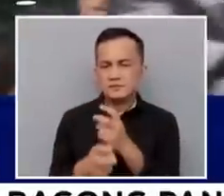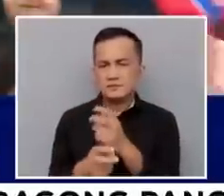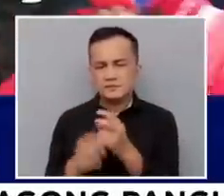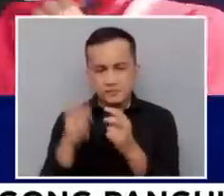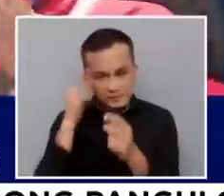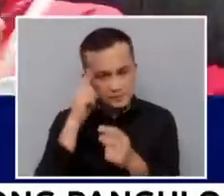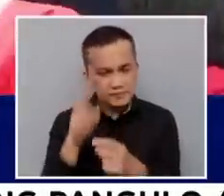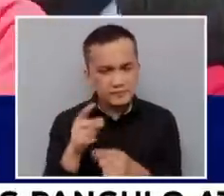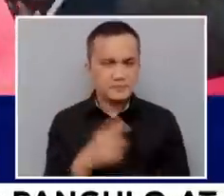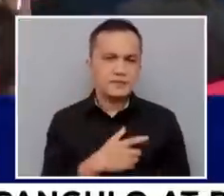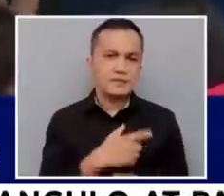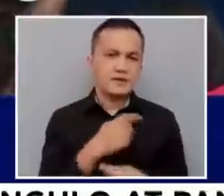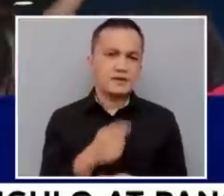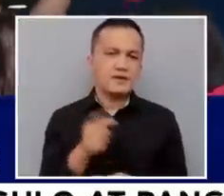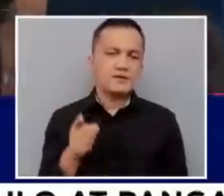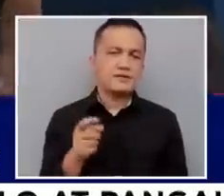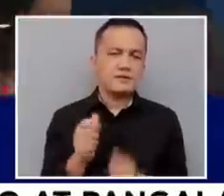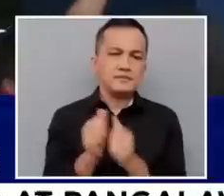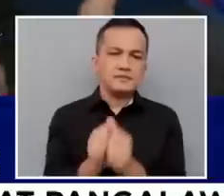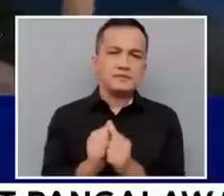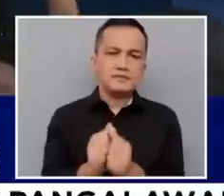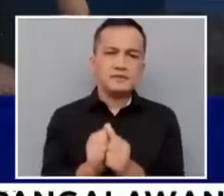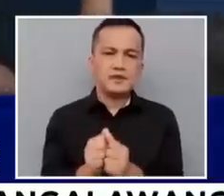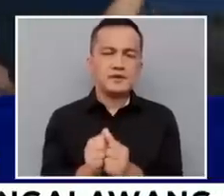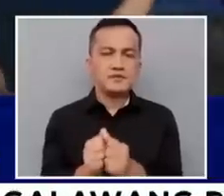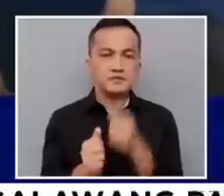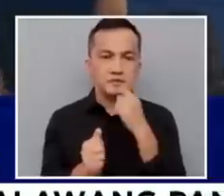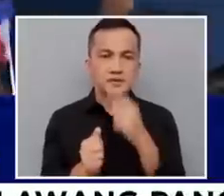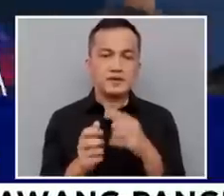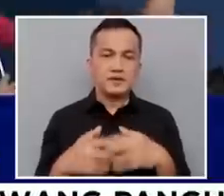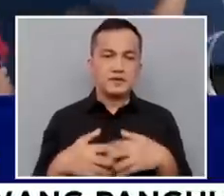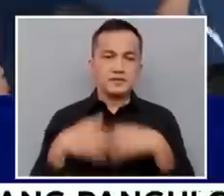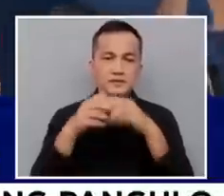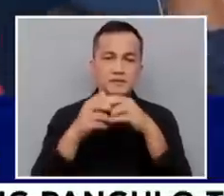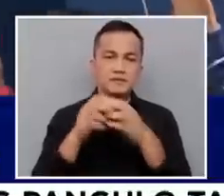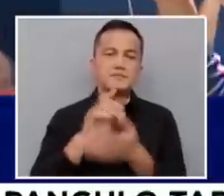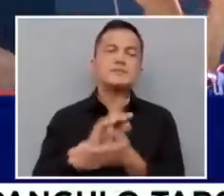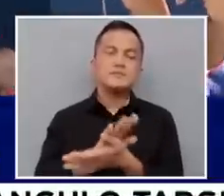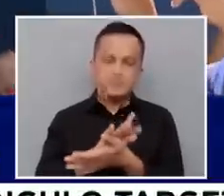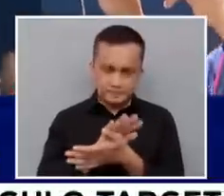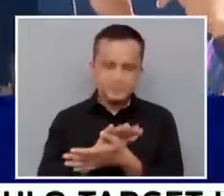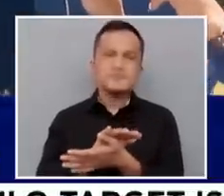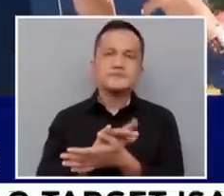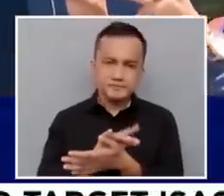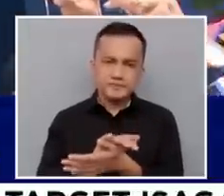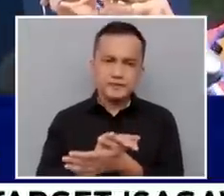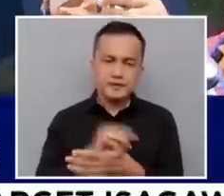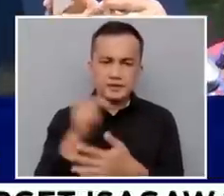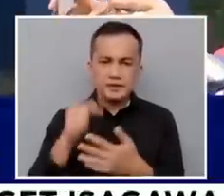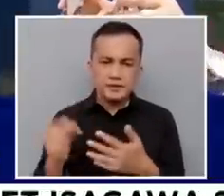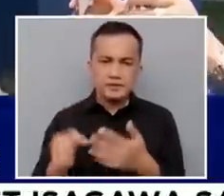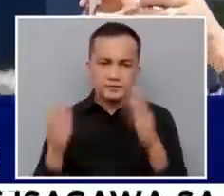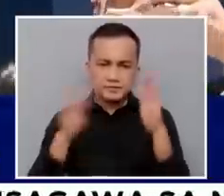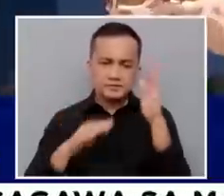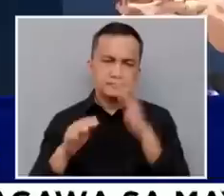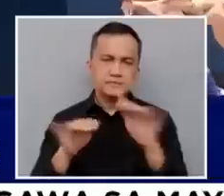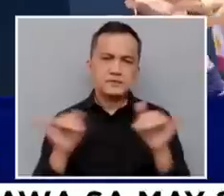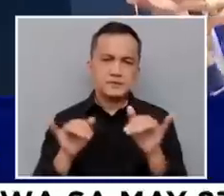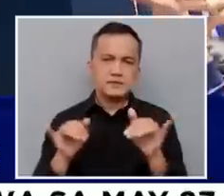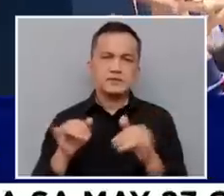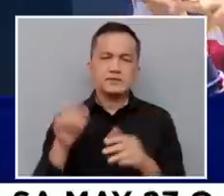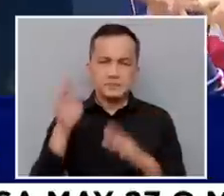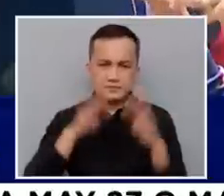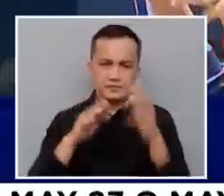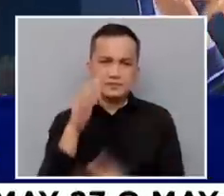kanilang tiwala para sama-sama na rin anilang bumangon mula sa pandemya at iba pang krisis gaya ng krisis sa kahirapan ng